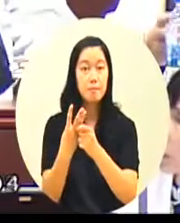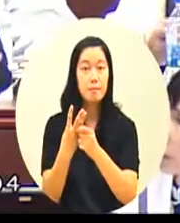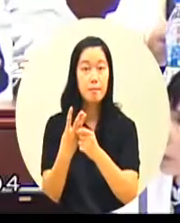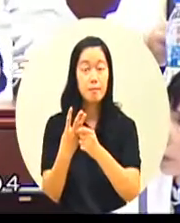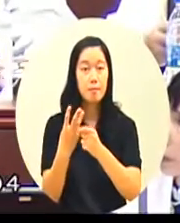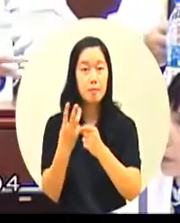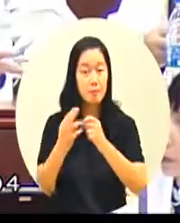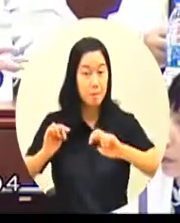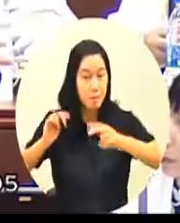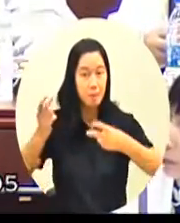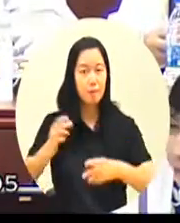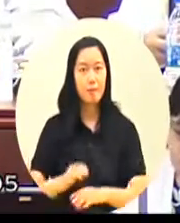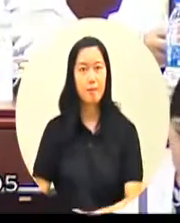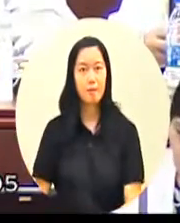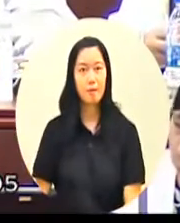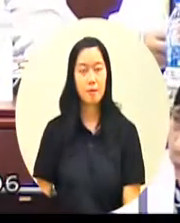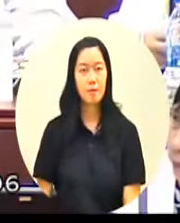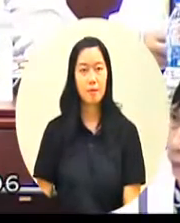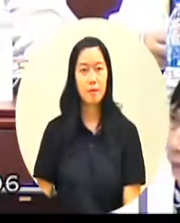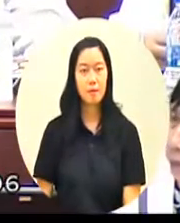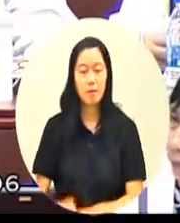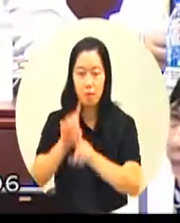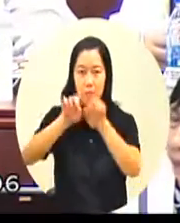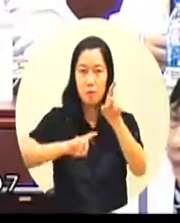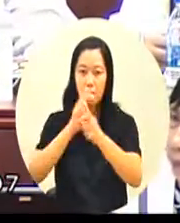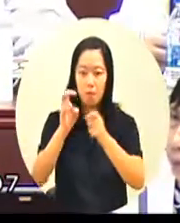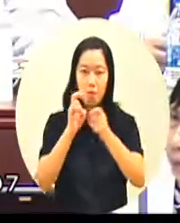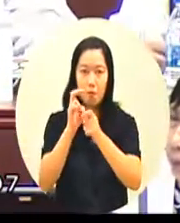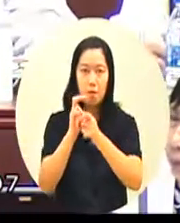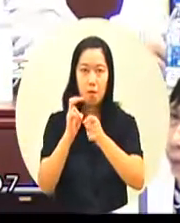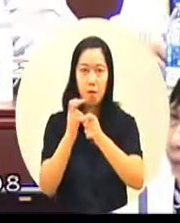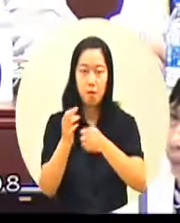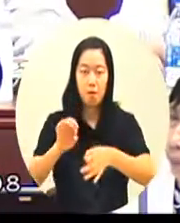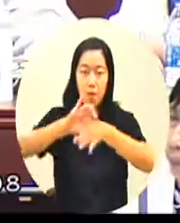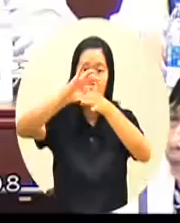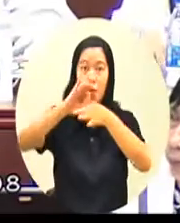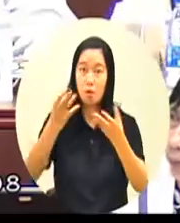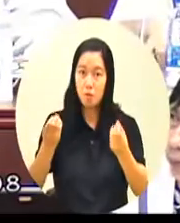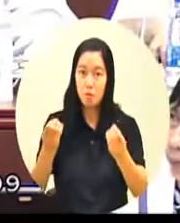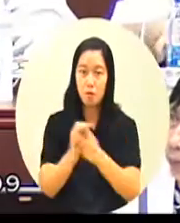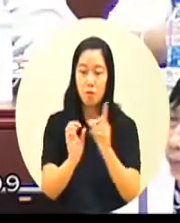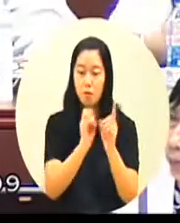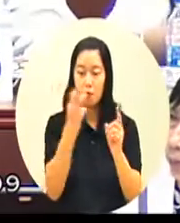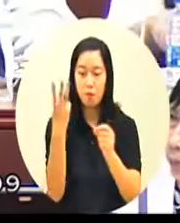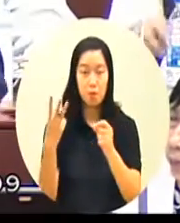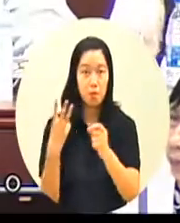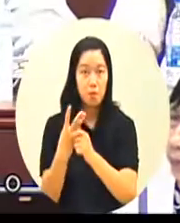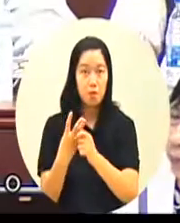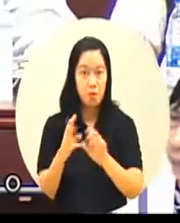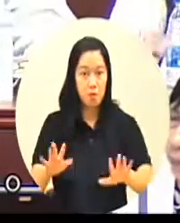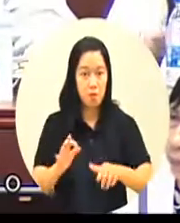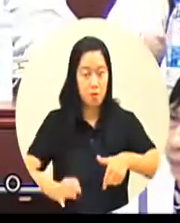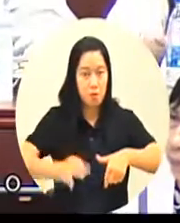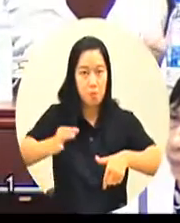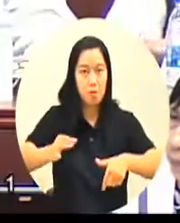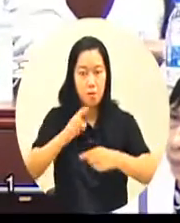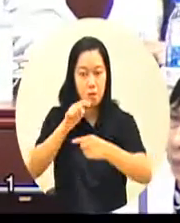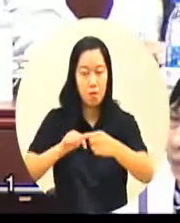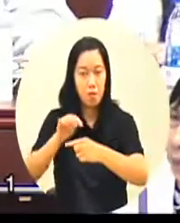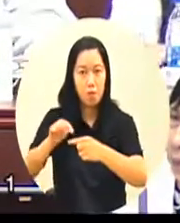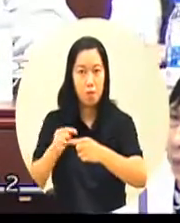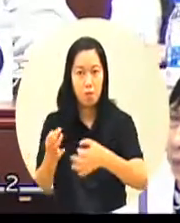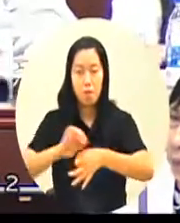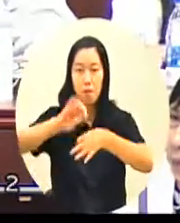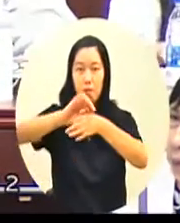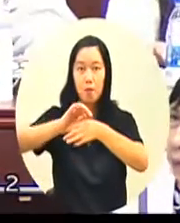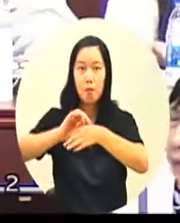为相隔20几年没有调整，所以我们103年房屋限制，我们大概平均调了81%。